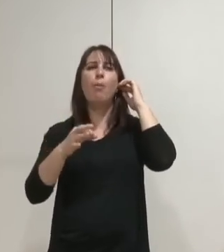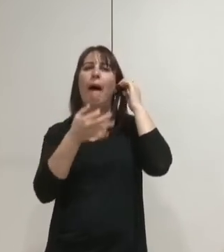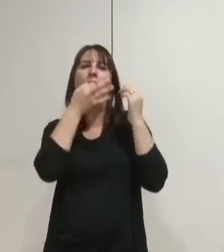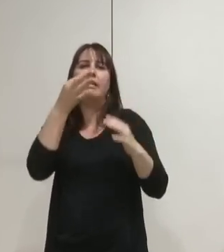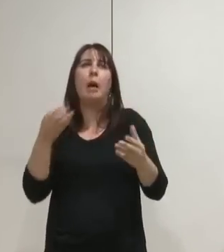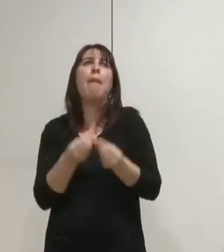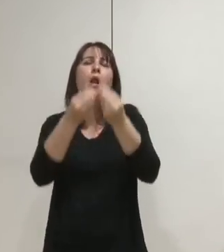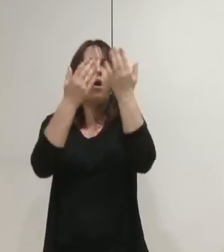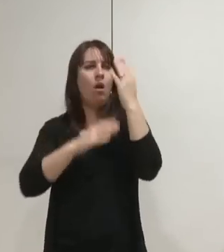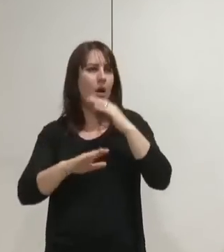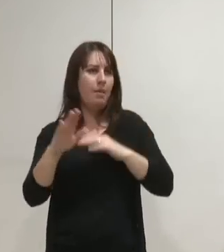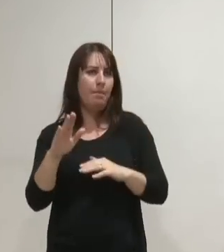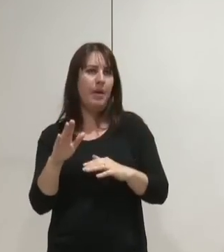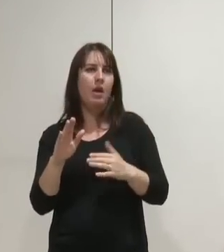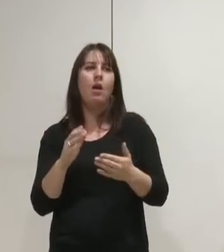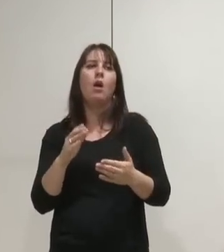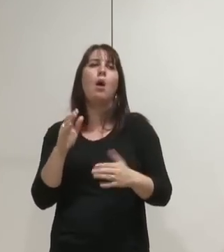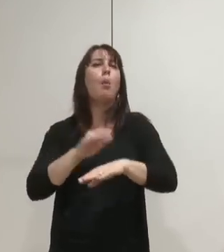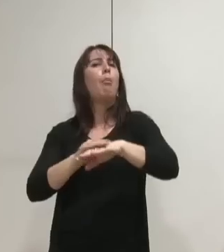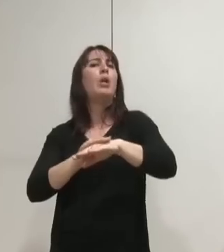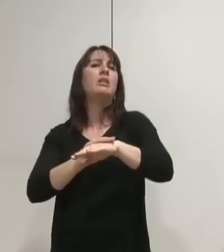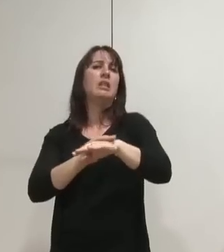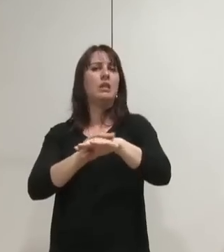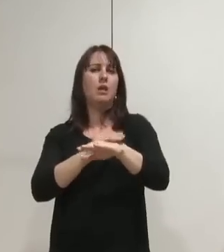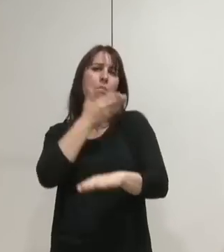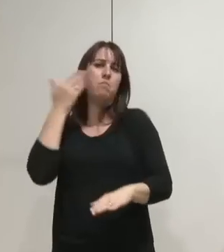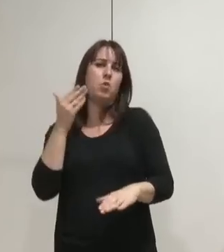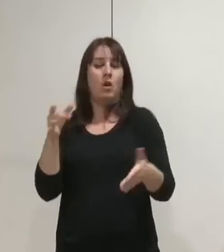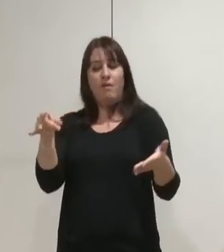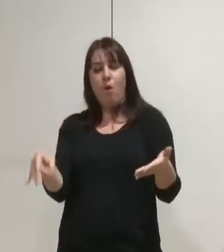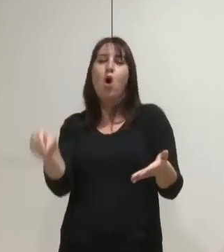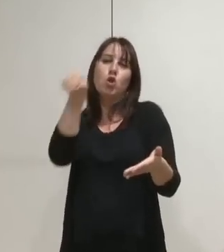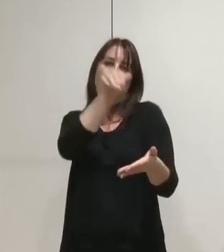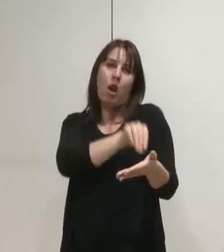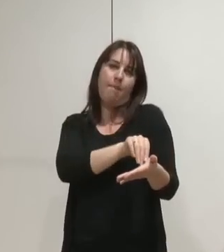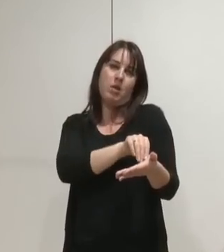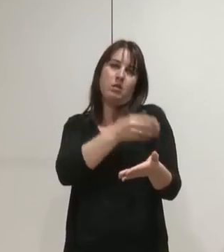qu'aujourd'hui la grande sagesse politique ce serait d'envisager de tourner la page